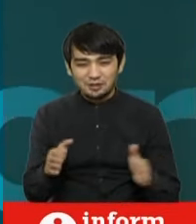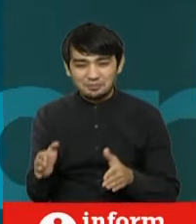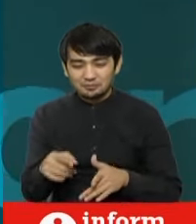өрт болғанын жеткізді. Махаббат Нұржанқызы, Информбюро, Маңғыстау облысы.